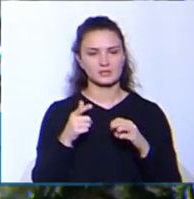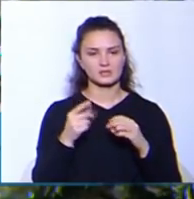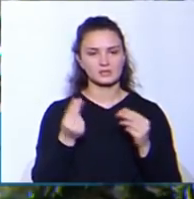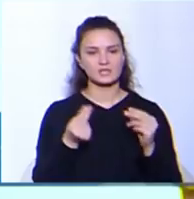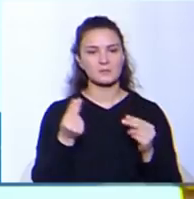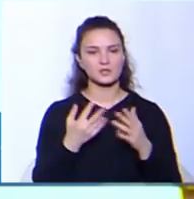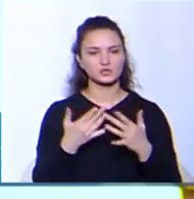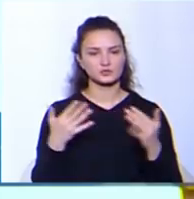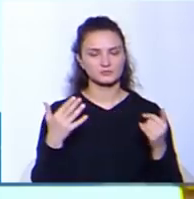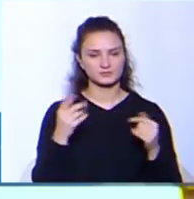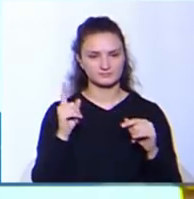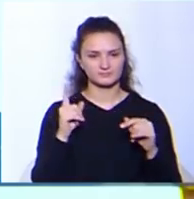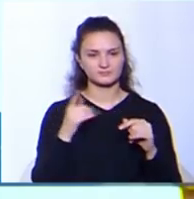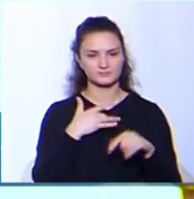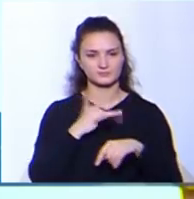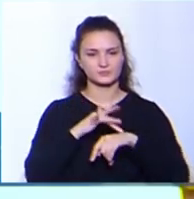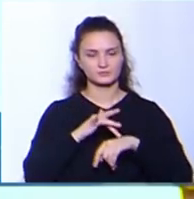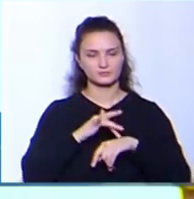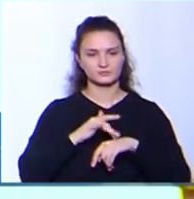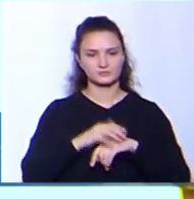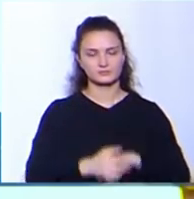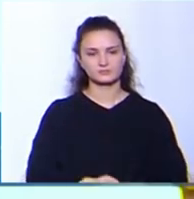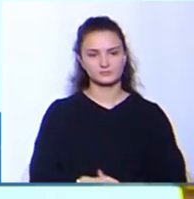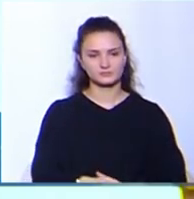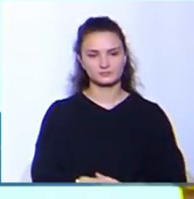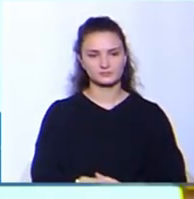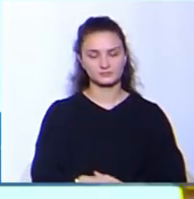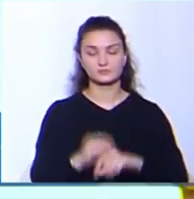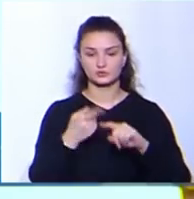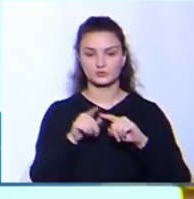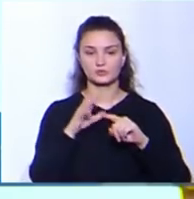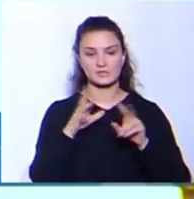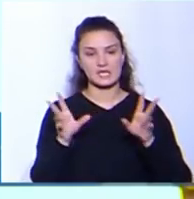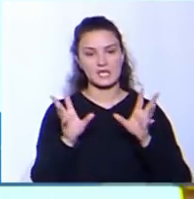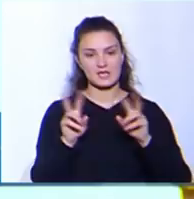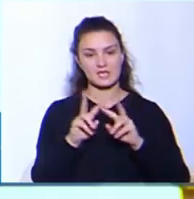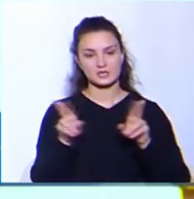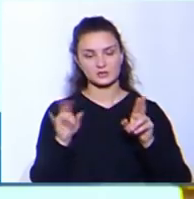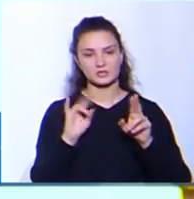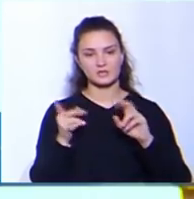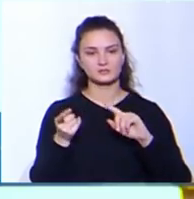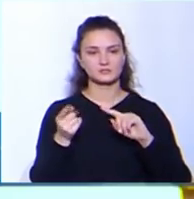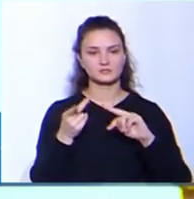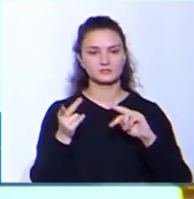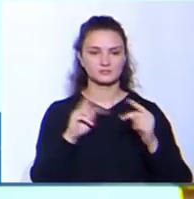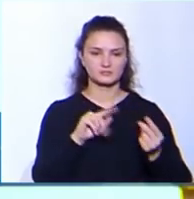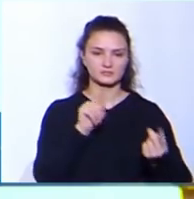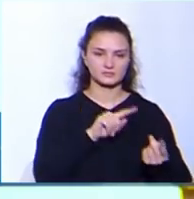აზარტულ თამაშებზე, და ეს შეიძლება მოხდეს ერთდროულად ან მორიგეობით, ასე ვთქვათ,